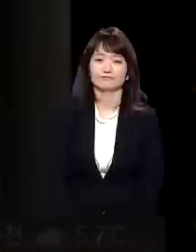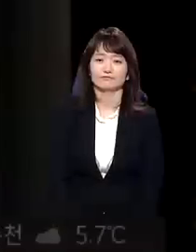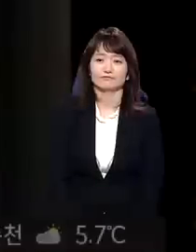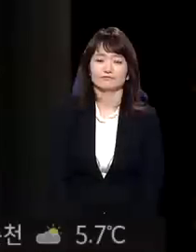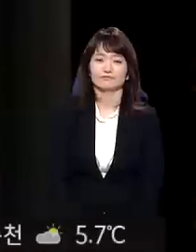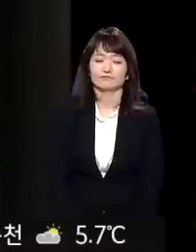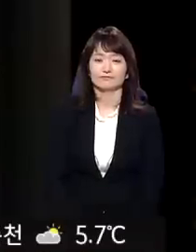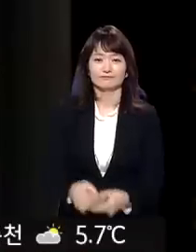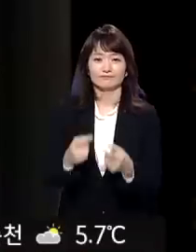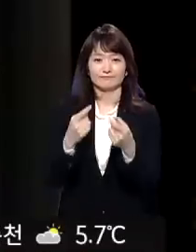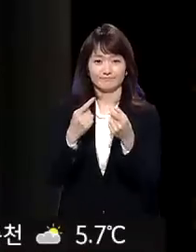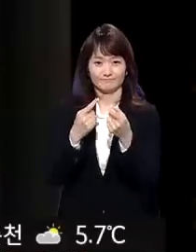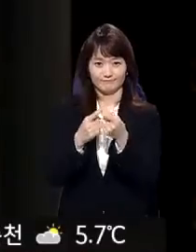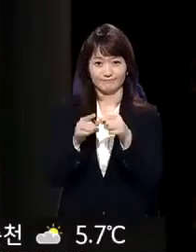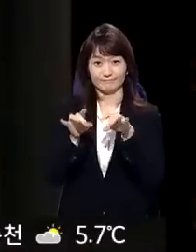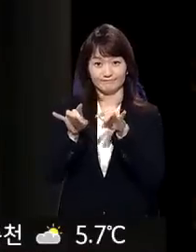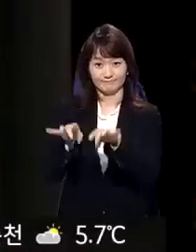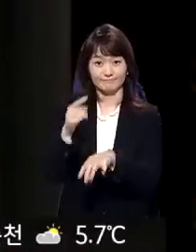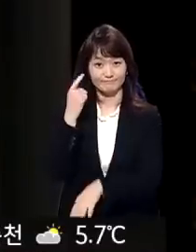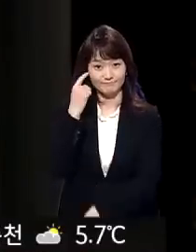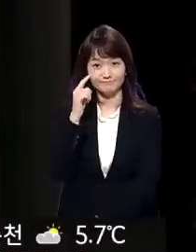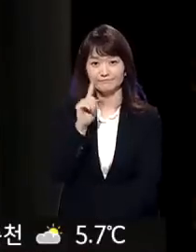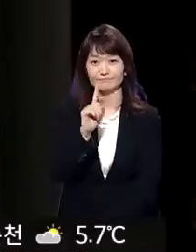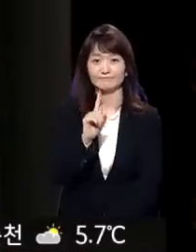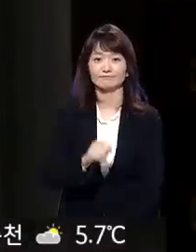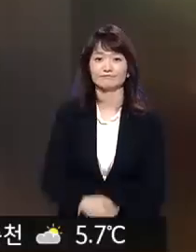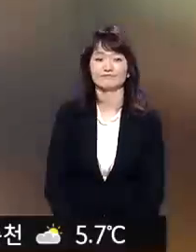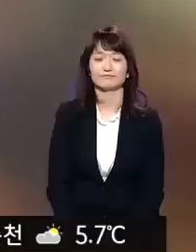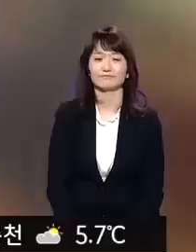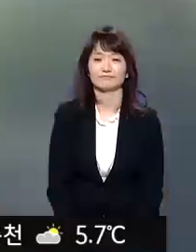자, 오늘 첫 번째 픽 호주로 가보시죠.